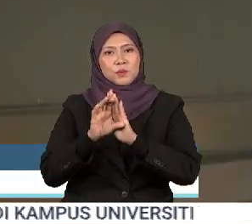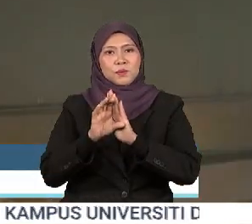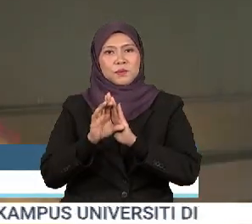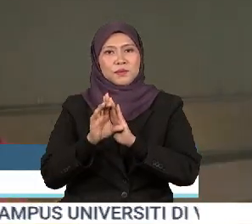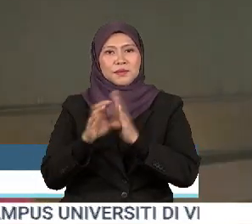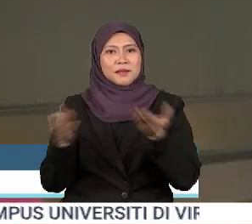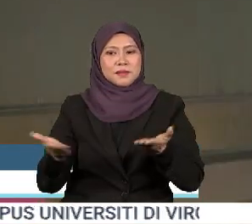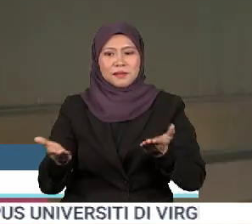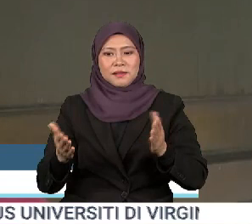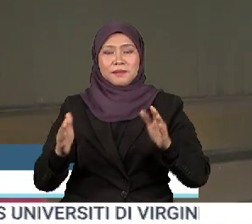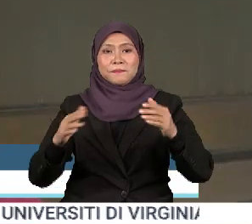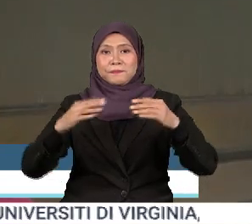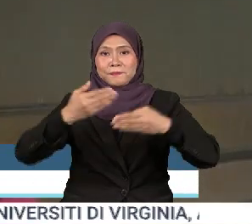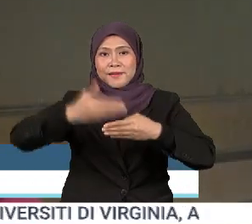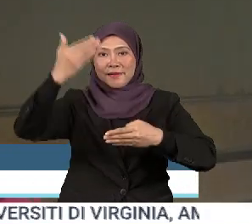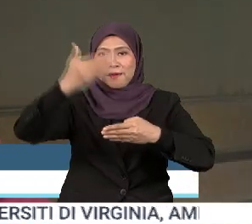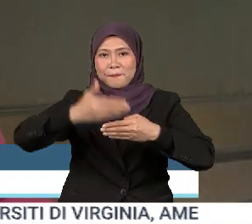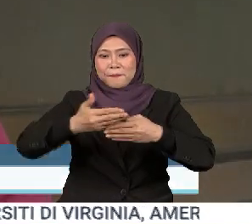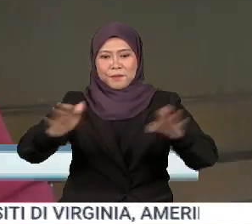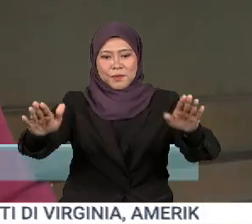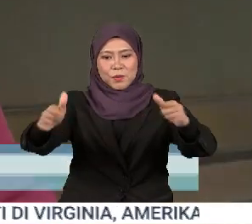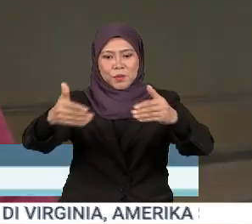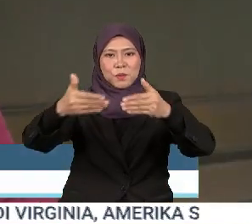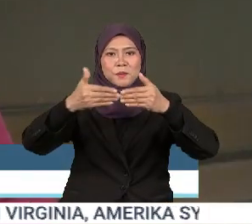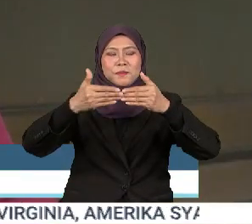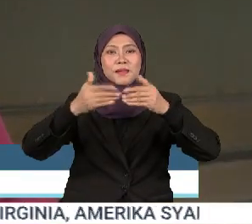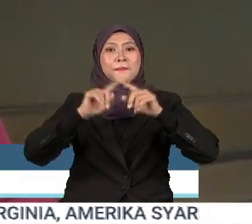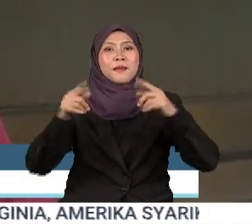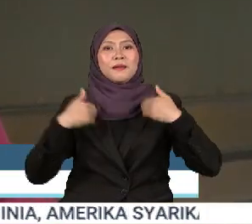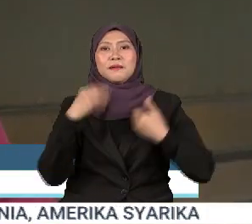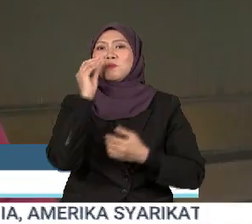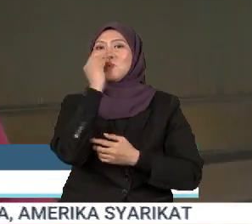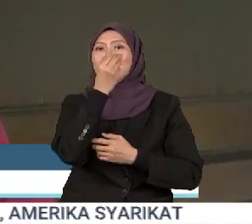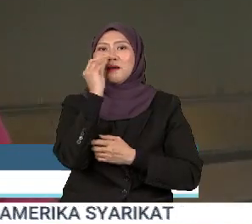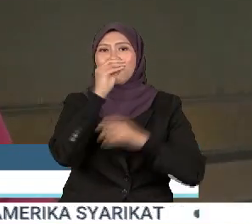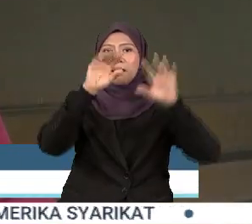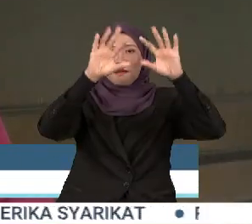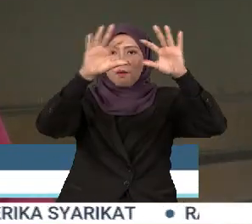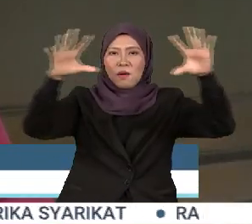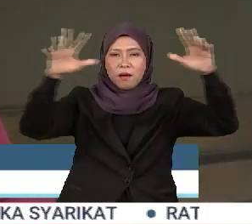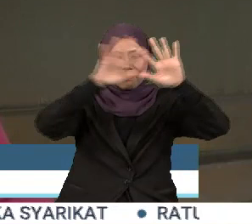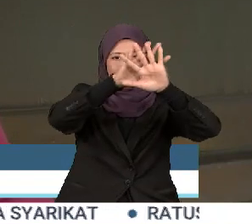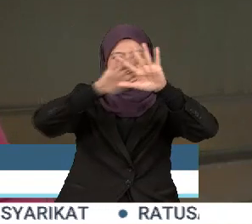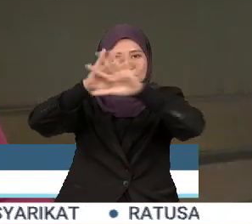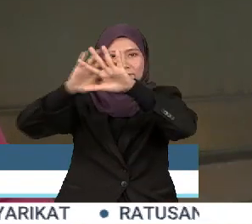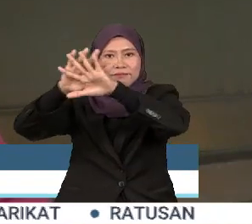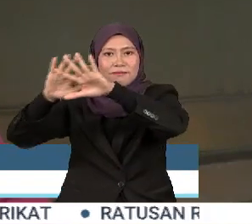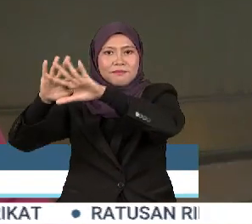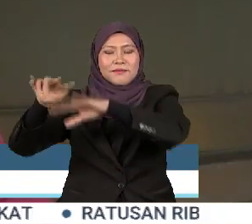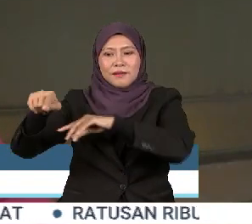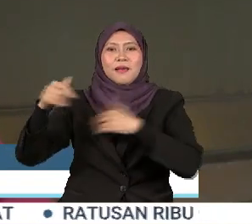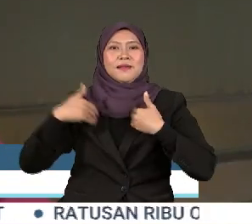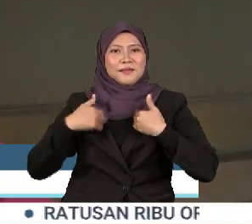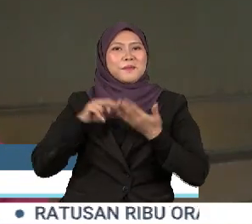serambi dia bertutup. Tapi dia ada buat apa bunga kerawang-kerawang dia kan. Kerawang-kerawang dia ni ada makna